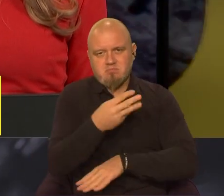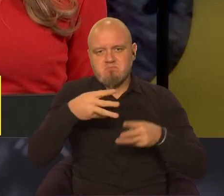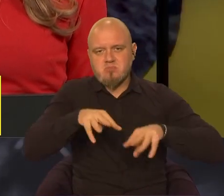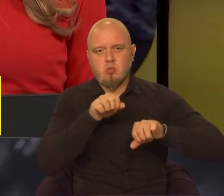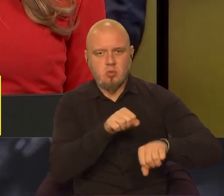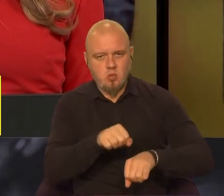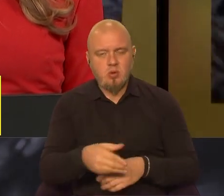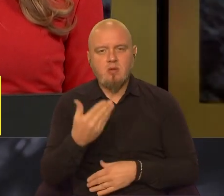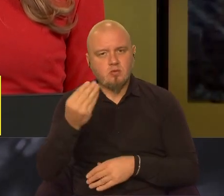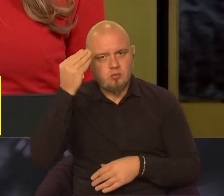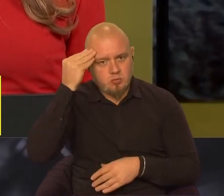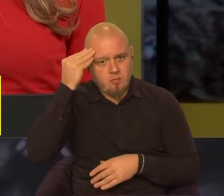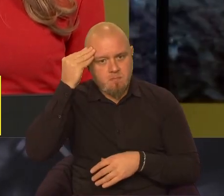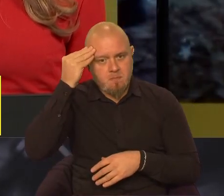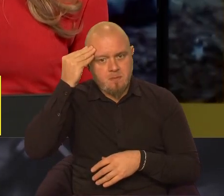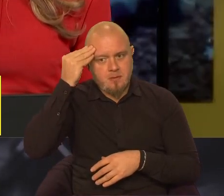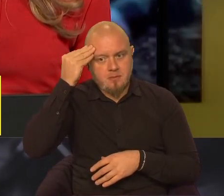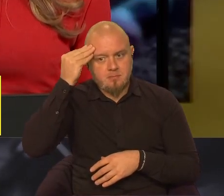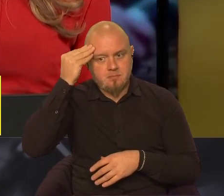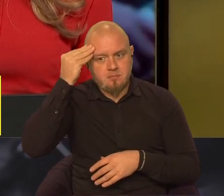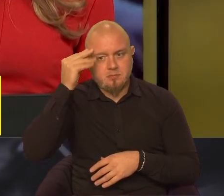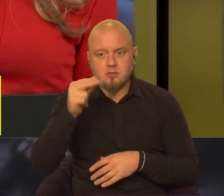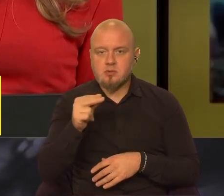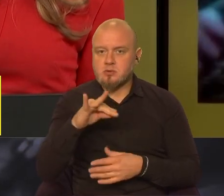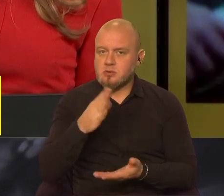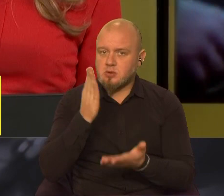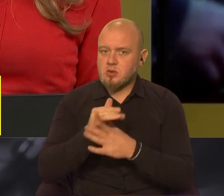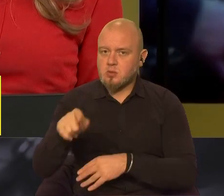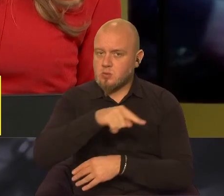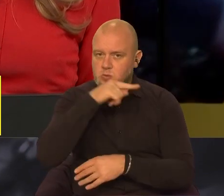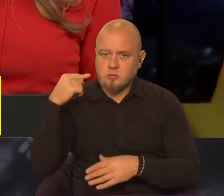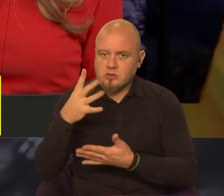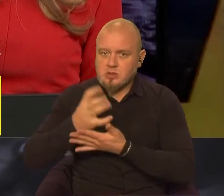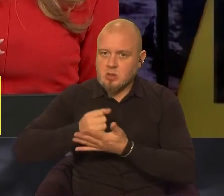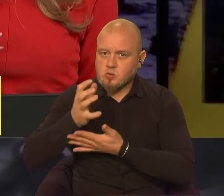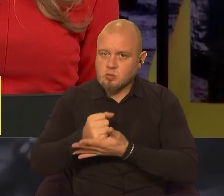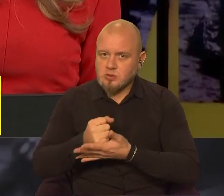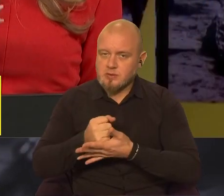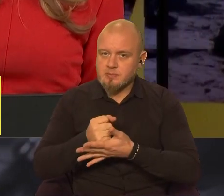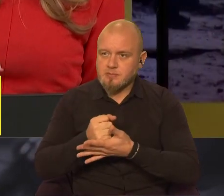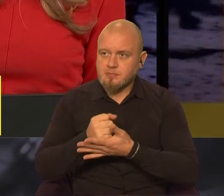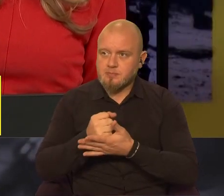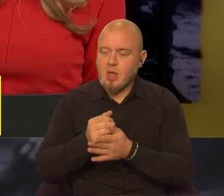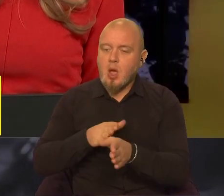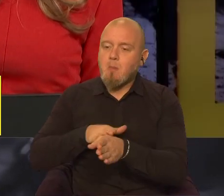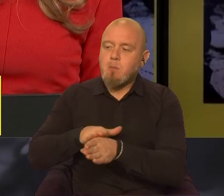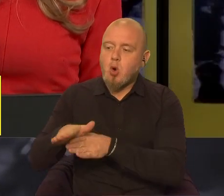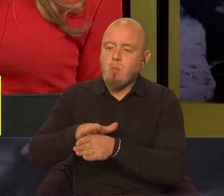От, на вашу думку, чи є у Росії ресурси